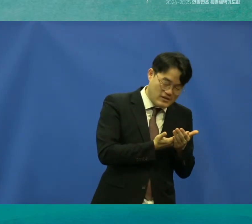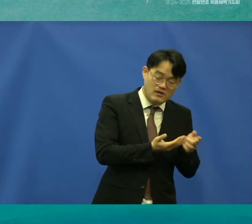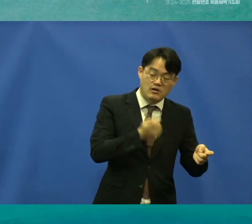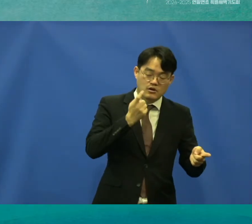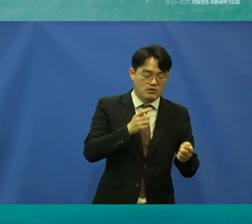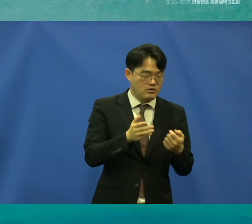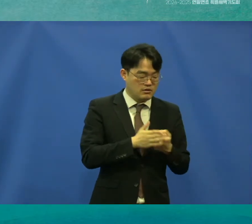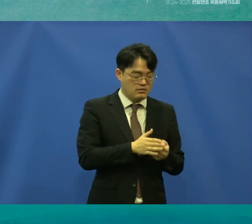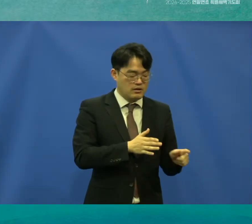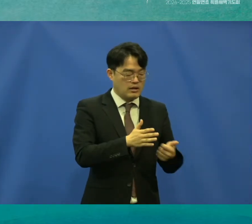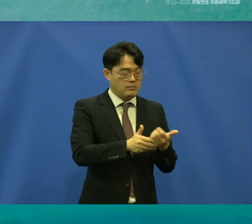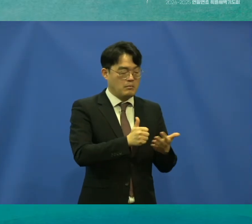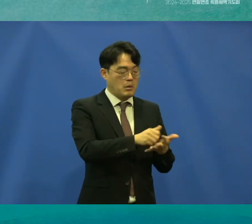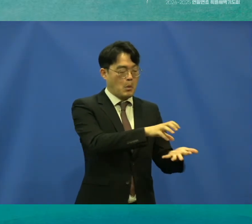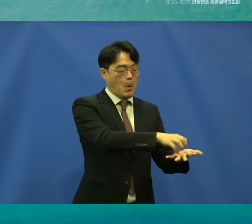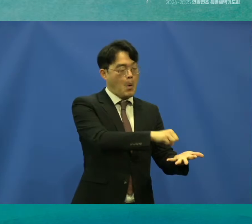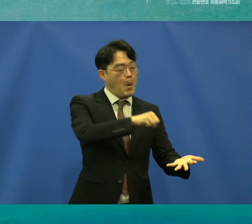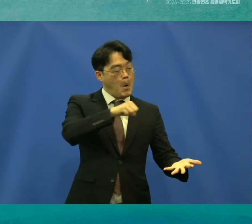여러분, 뭘 아끼세요?